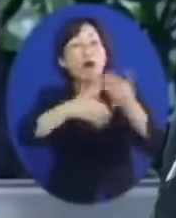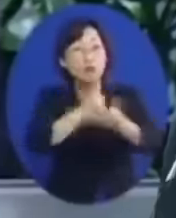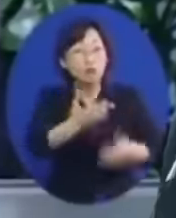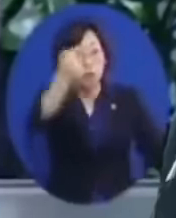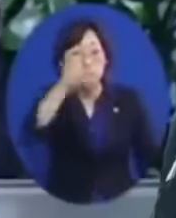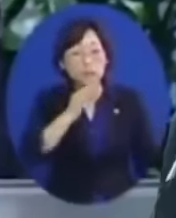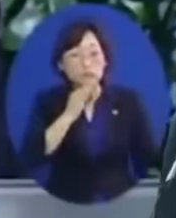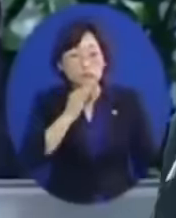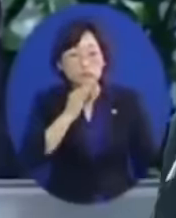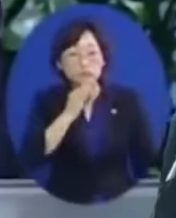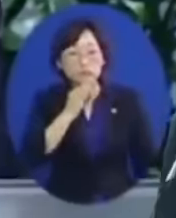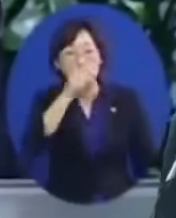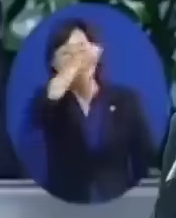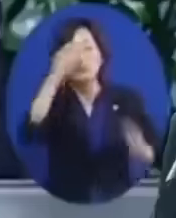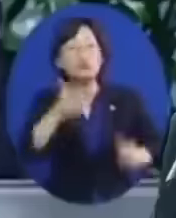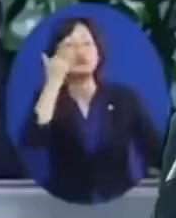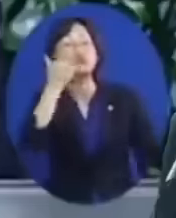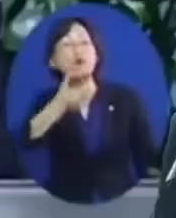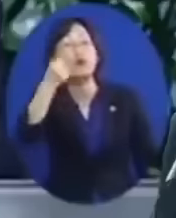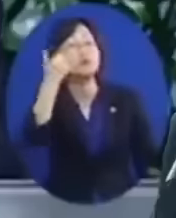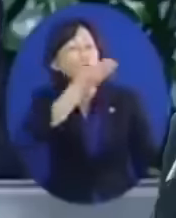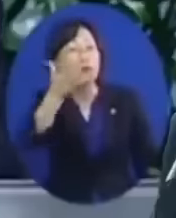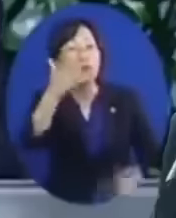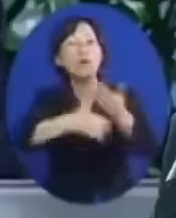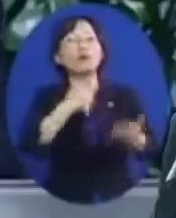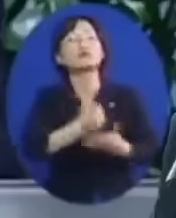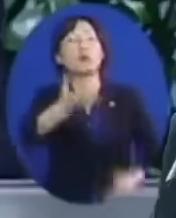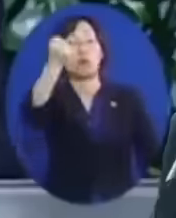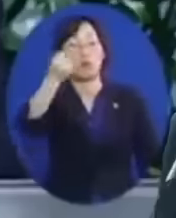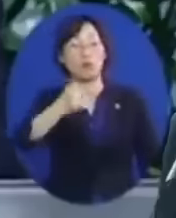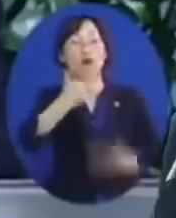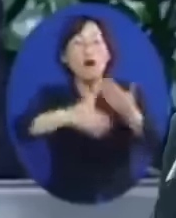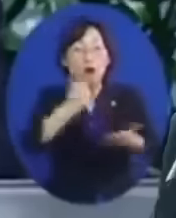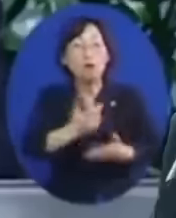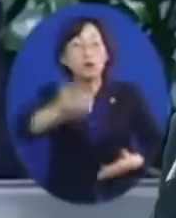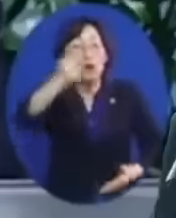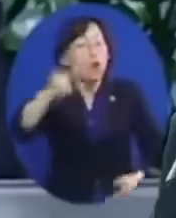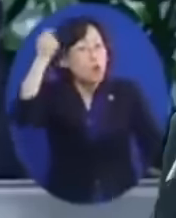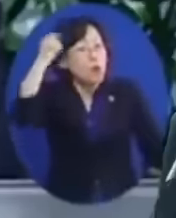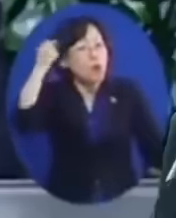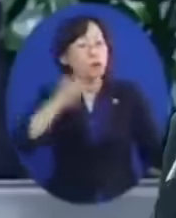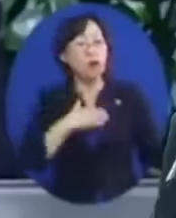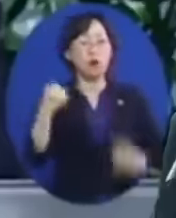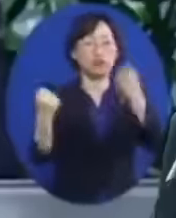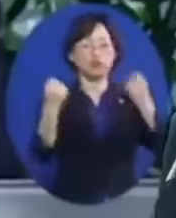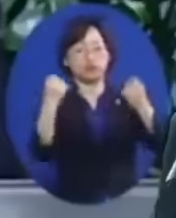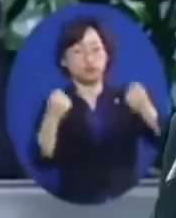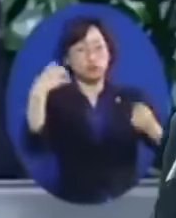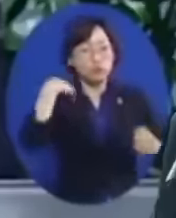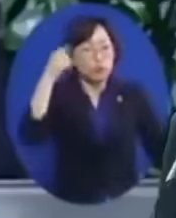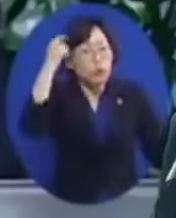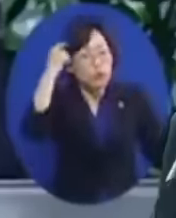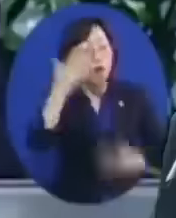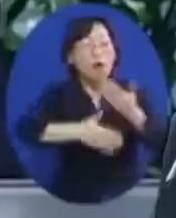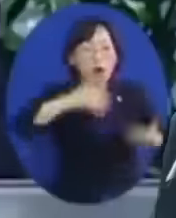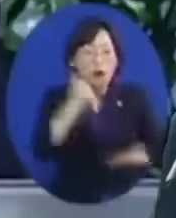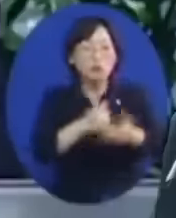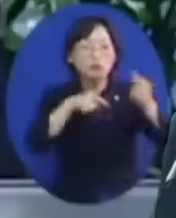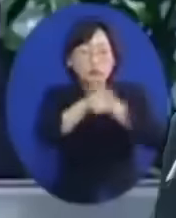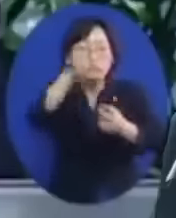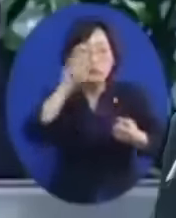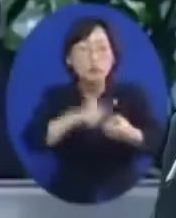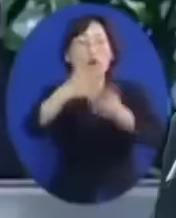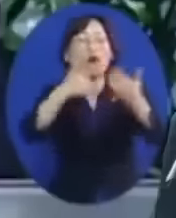것이지요. 인생은 누구의 것입니까? 하나님 것이지요. 하나님의 것을 왜 내가 운전을 해야 되는 것입니까? 하나님의 것은